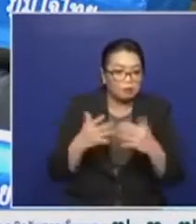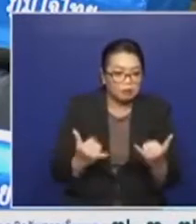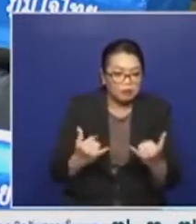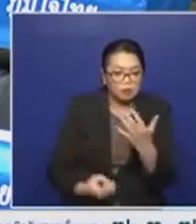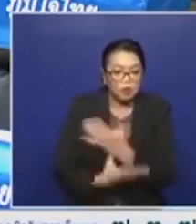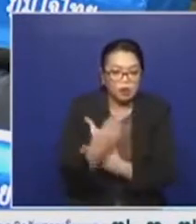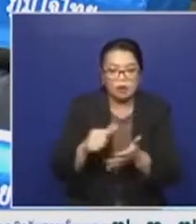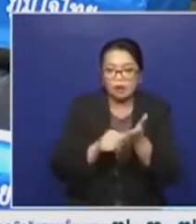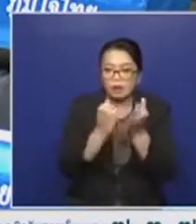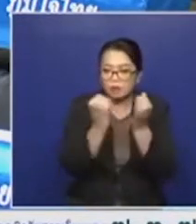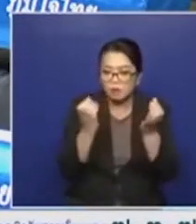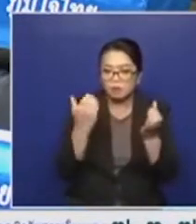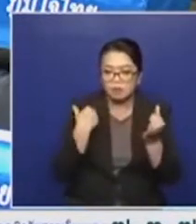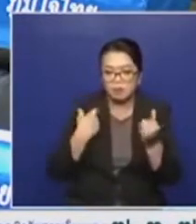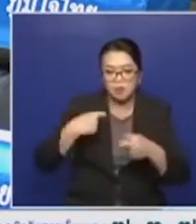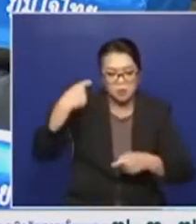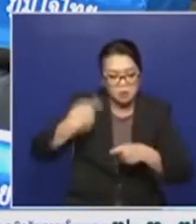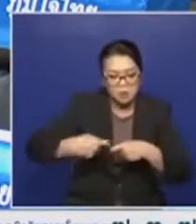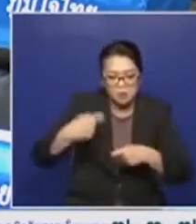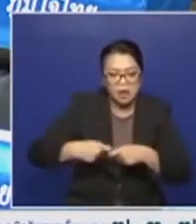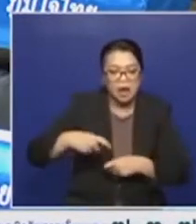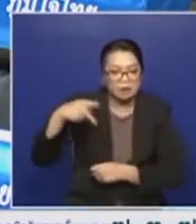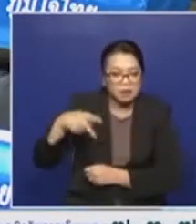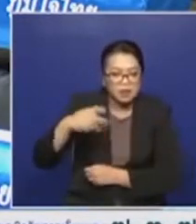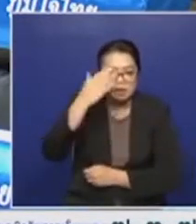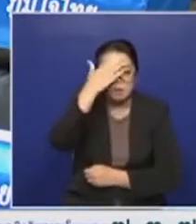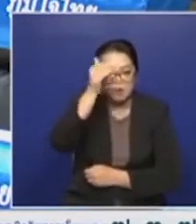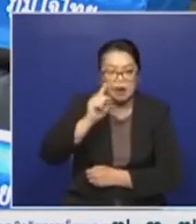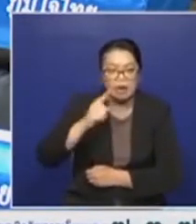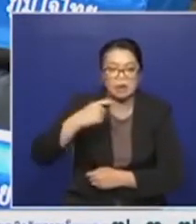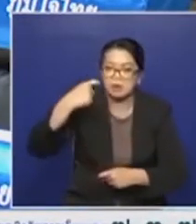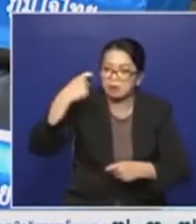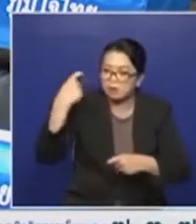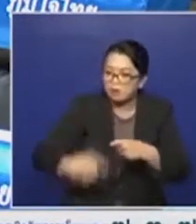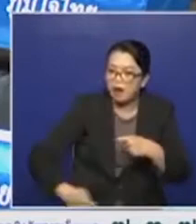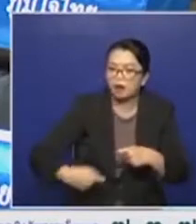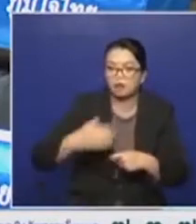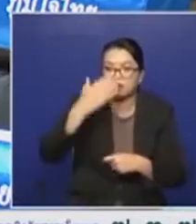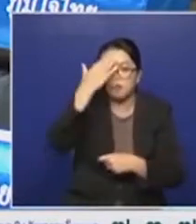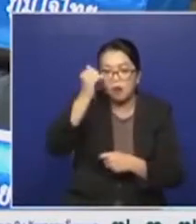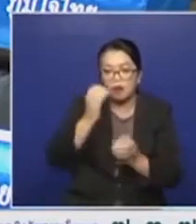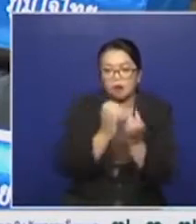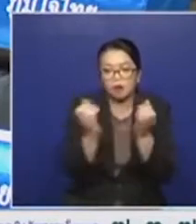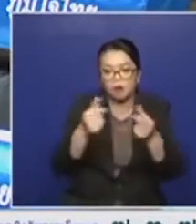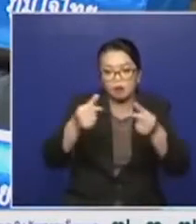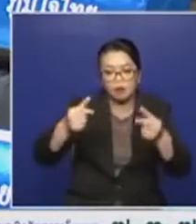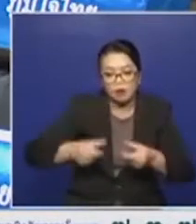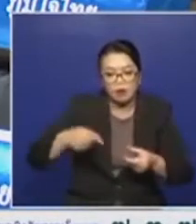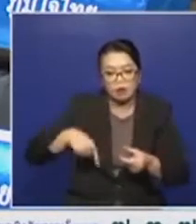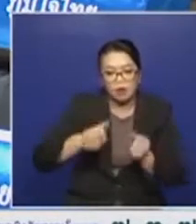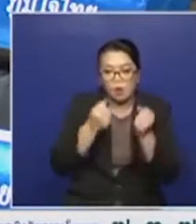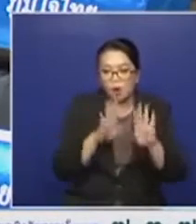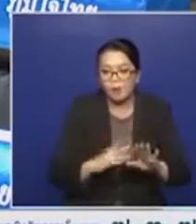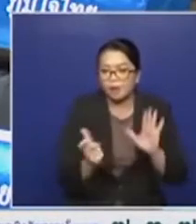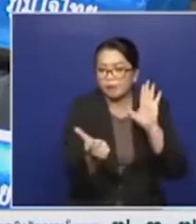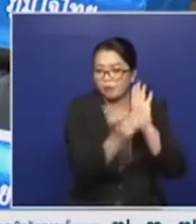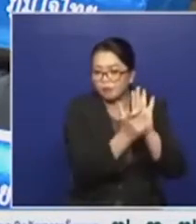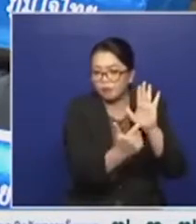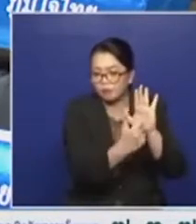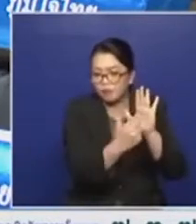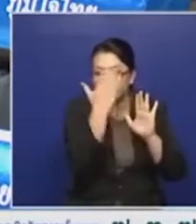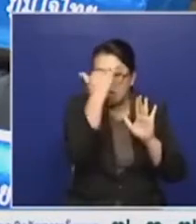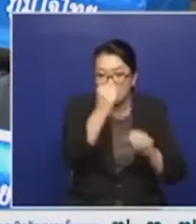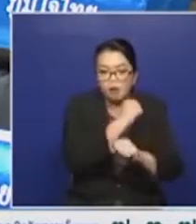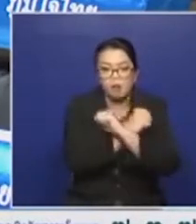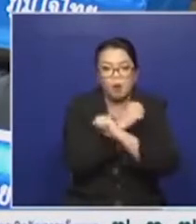ที่การแก้มนวลมีความยากเป็นพิเศษความยากตรงนี้เกิดจากการที่ผู้ล่างและธรรมนูญได้ออกแบบบทบัญญัติของรัฐหน่วย